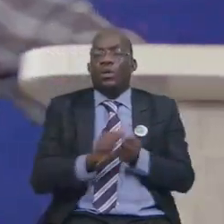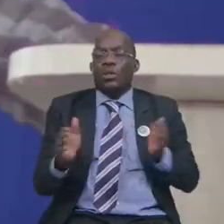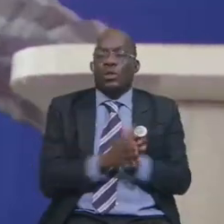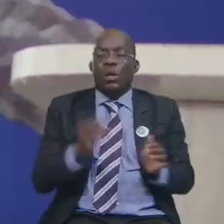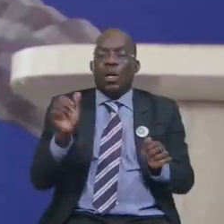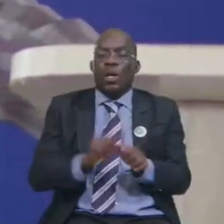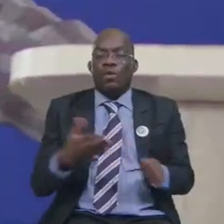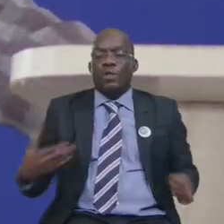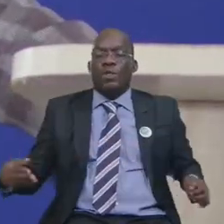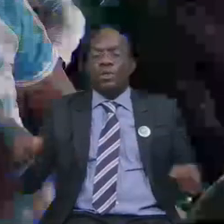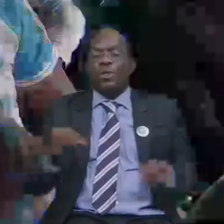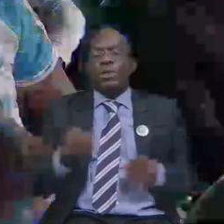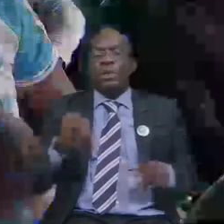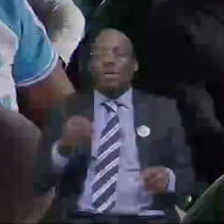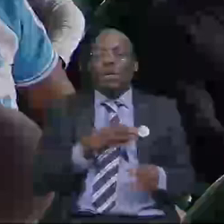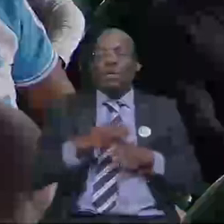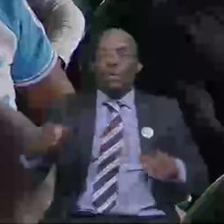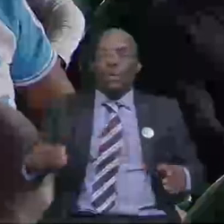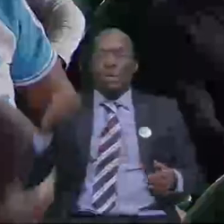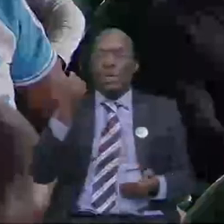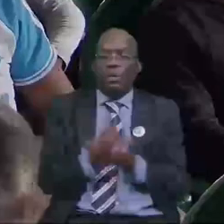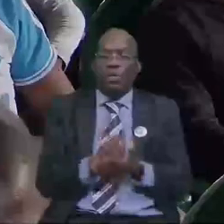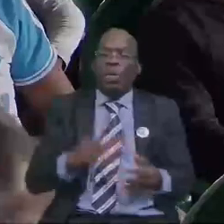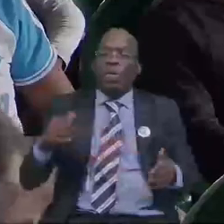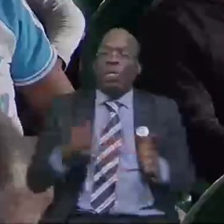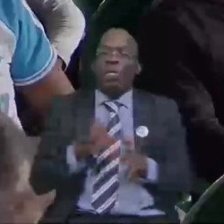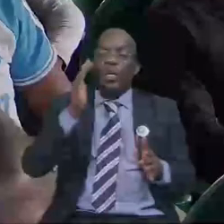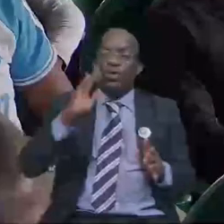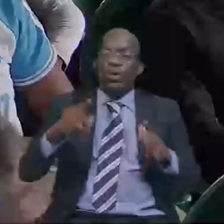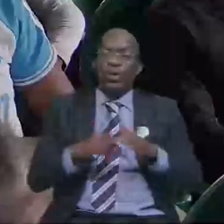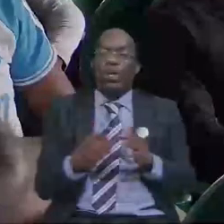ça va commencer aujourd'hui je dis ça va commencer aujourd'hui